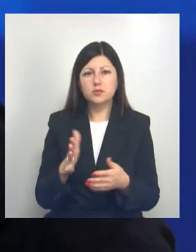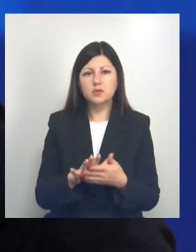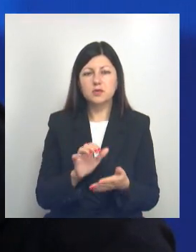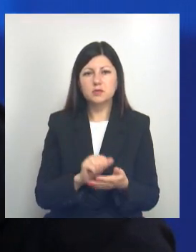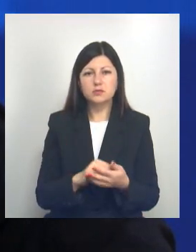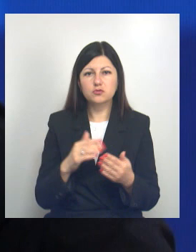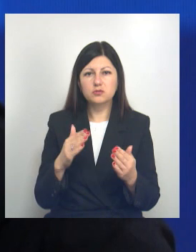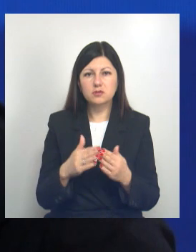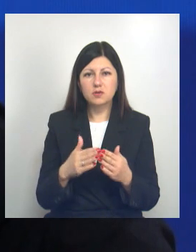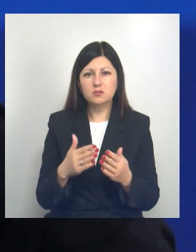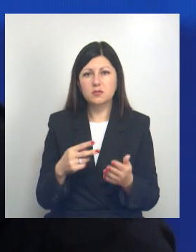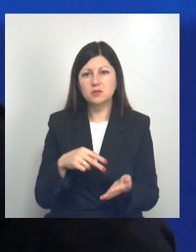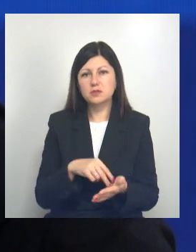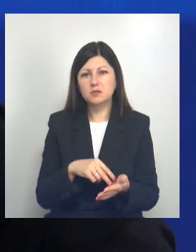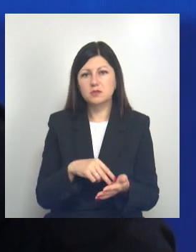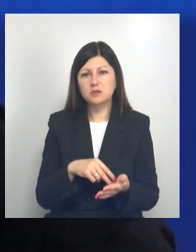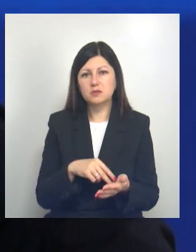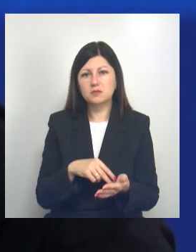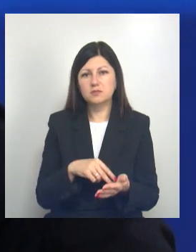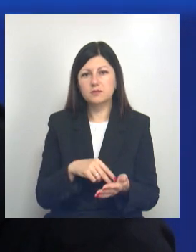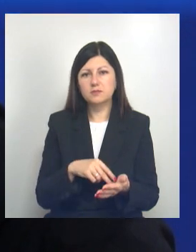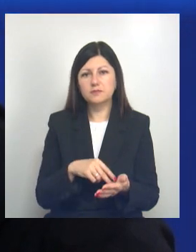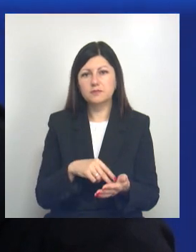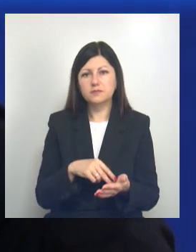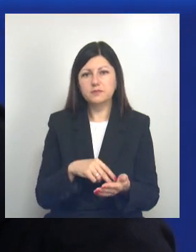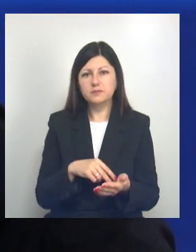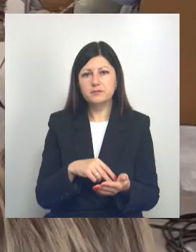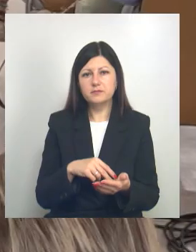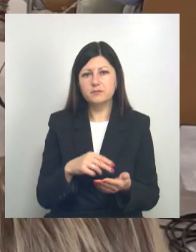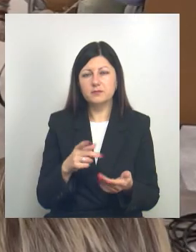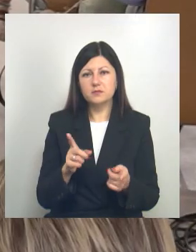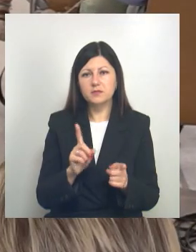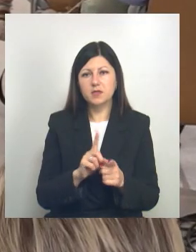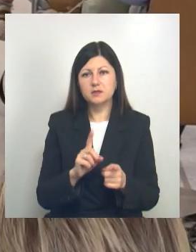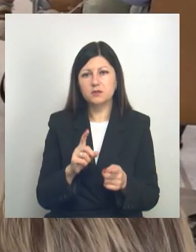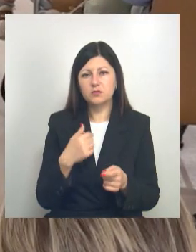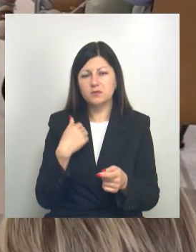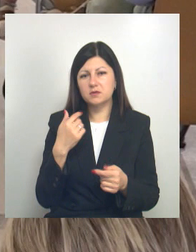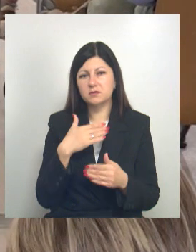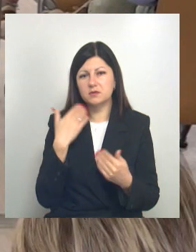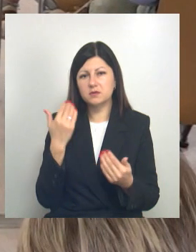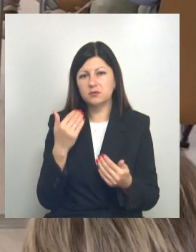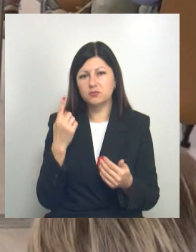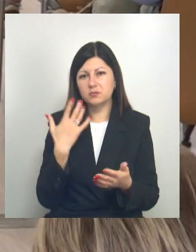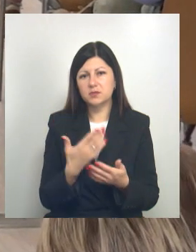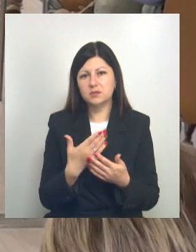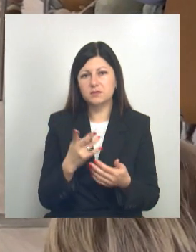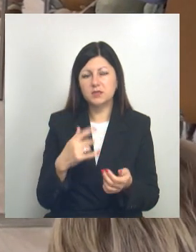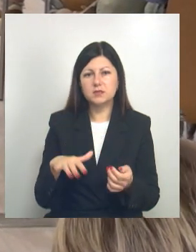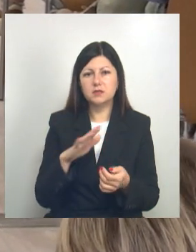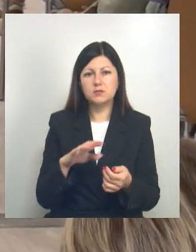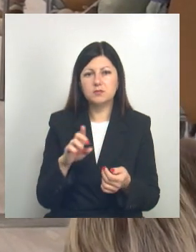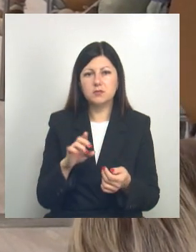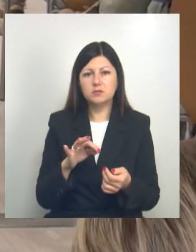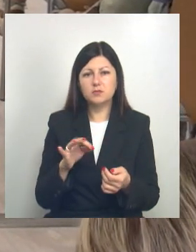разрушенные дома стоять там с головешками, то есть такого представить на территории Белгородской области